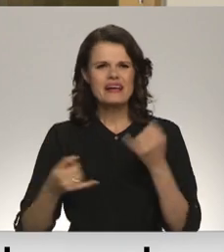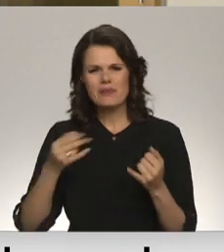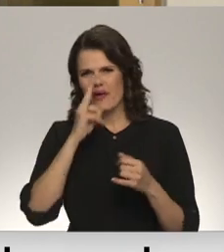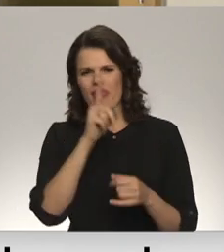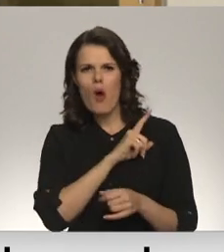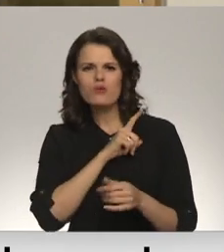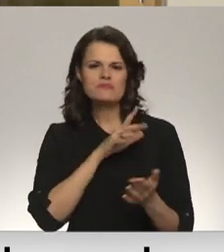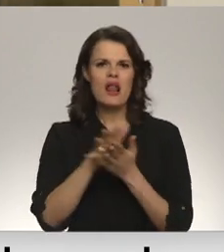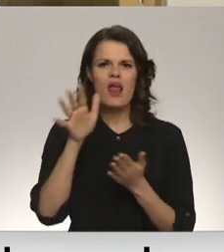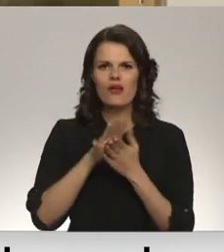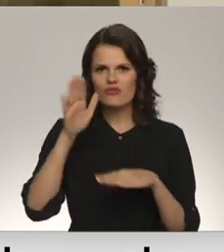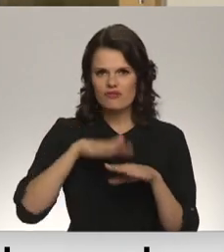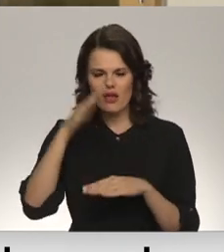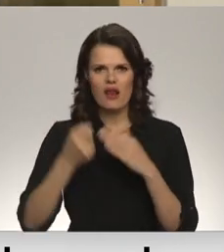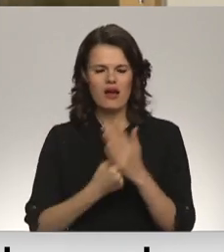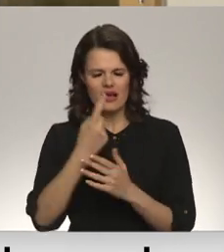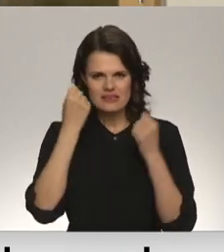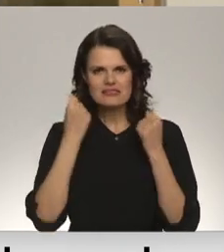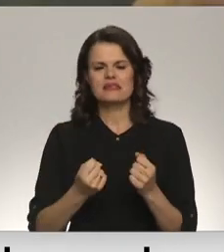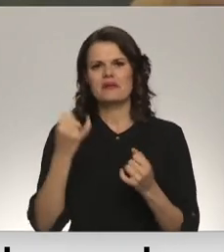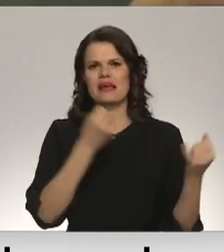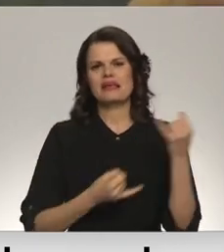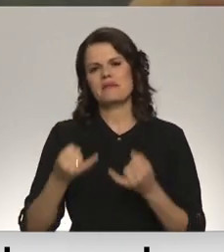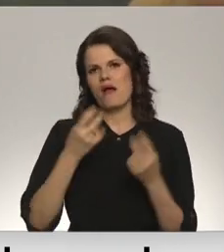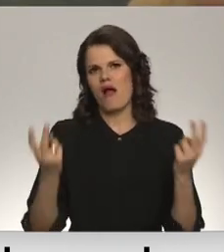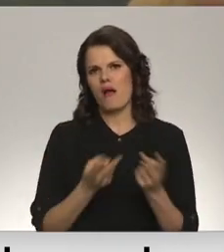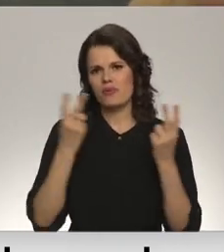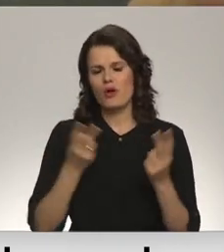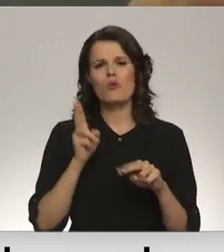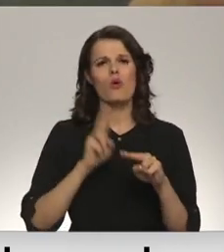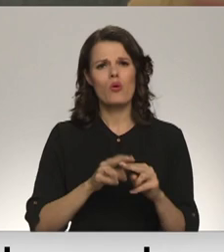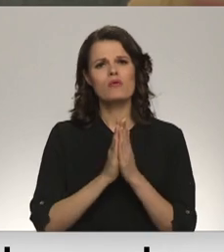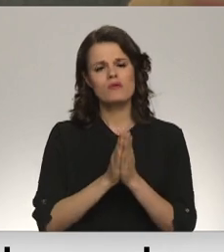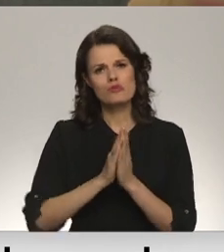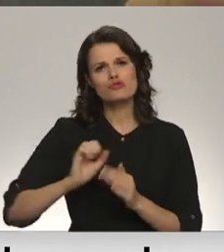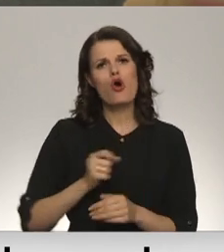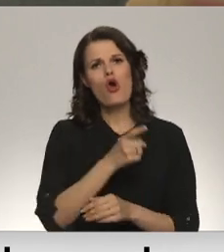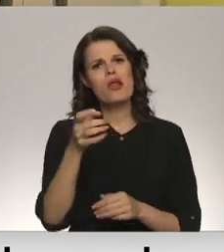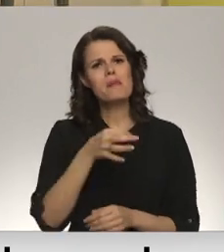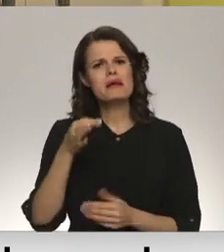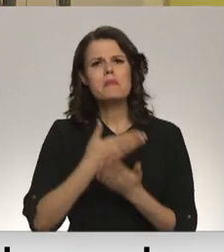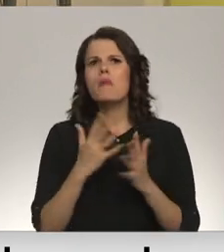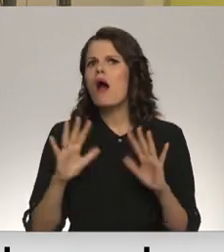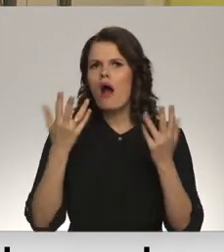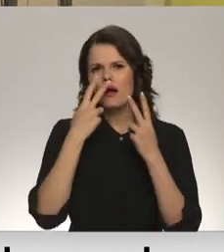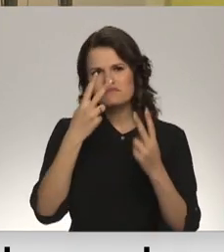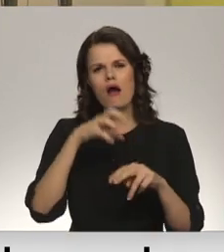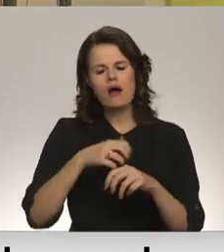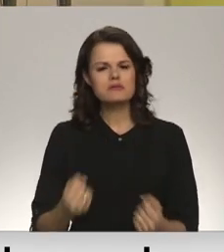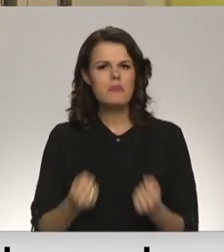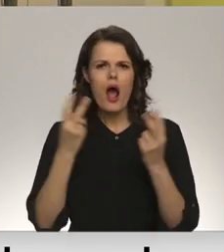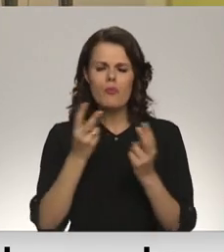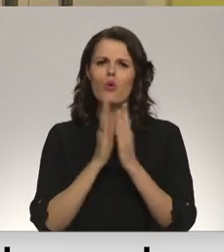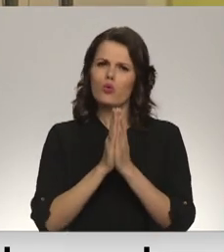neuzmanība lietošanas dēļ, kas rada diezgan dziļus ķīmiskas apdegumus. Savukārt aicinājums kolēģiem reģionos ir smāgu apdegumu gadījumā noteikti